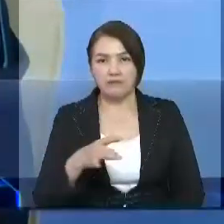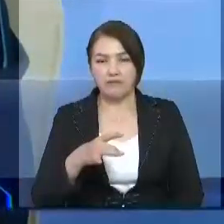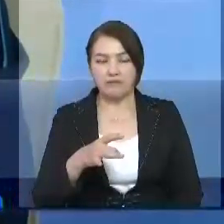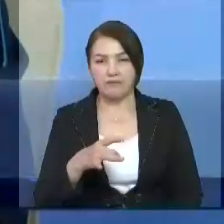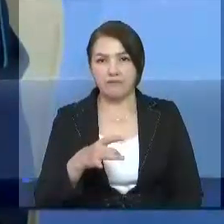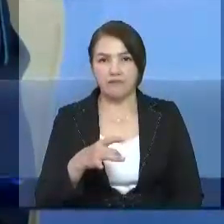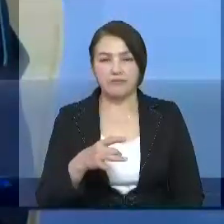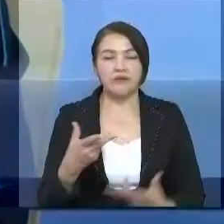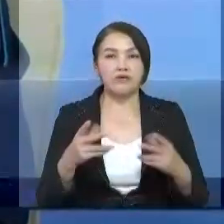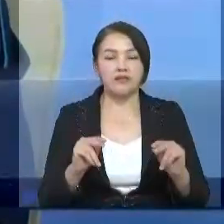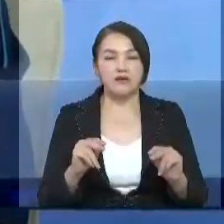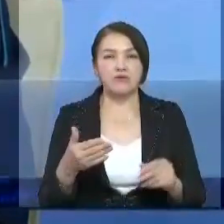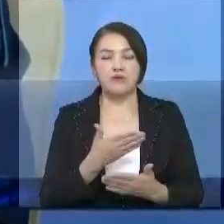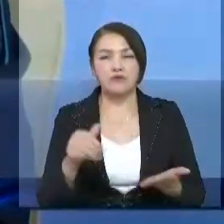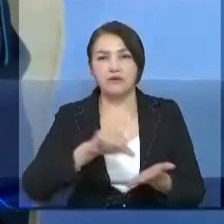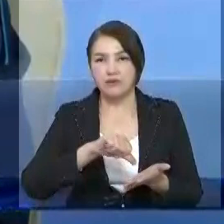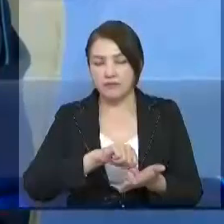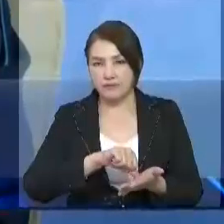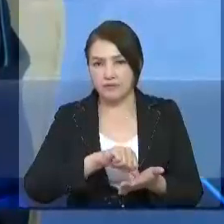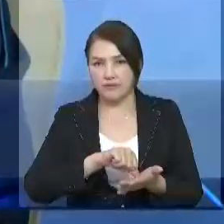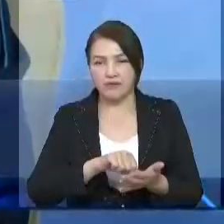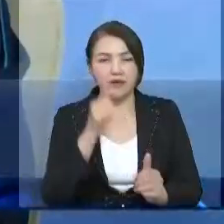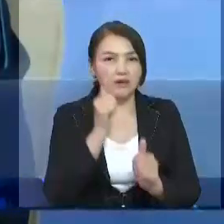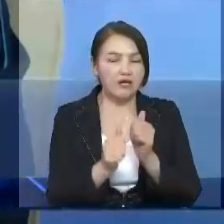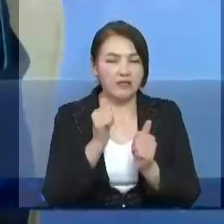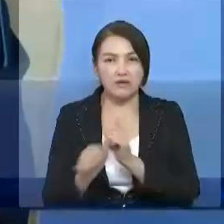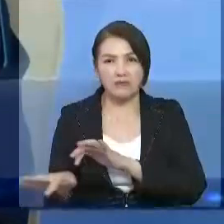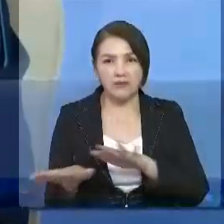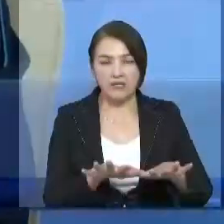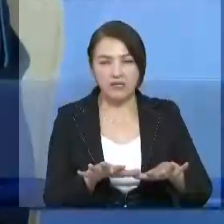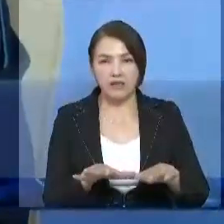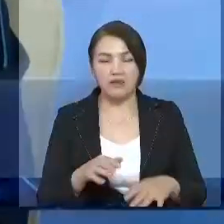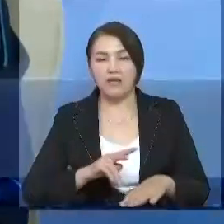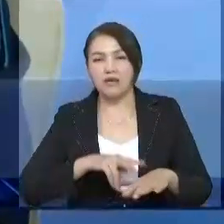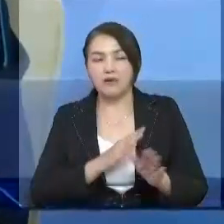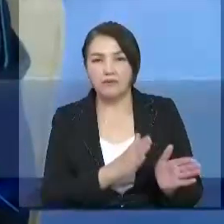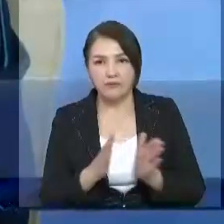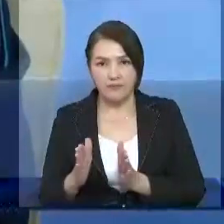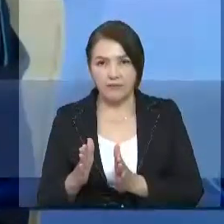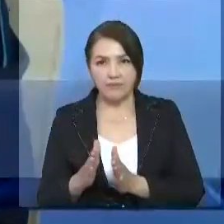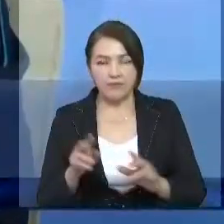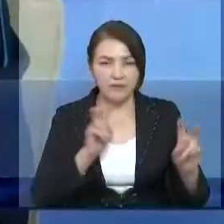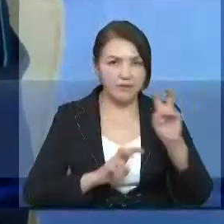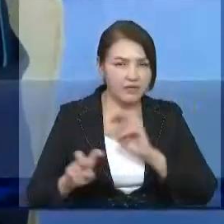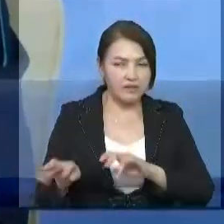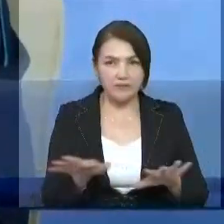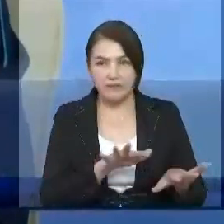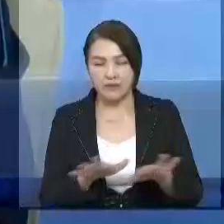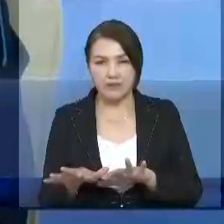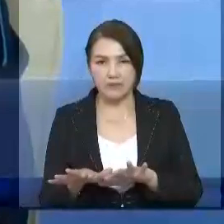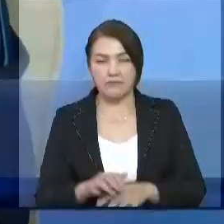региона где вы участвуете в каждых мероприятиях на охра обще в поисковых